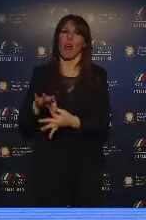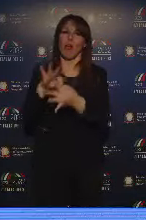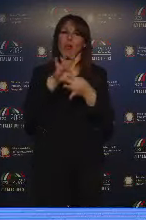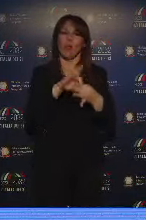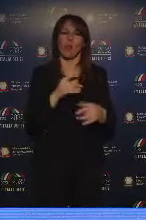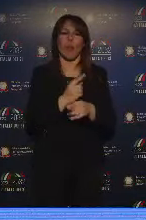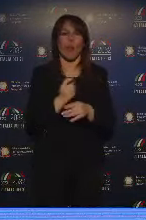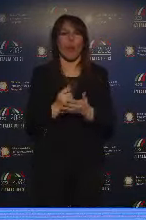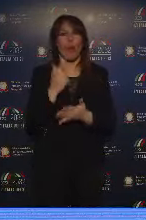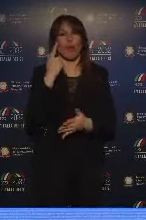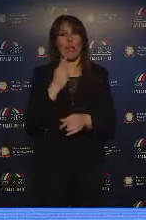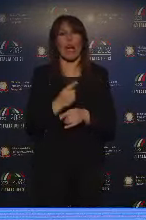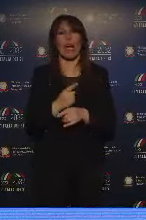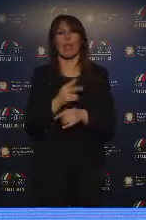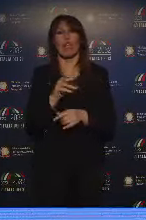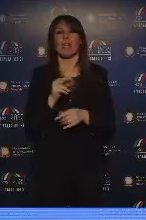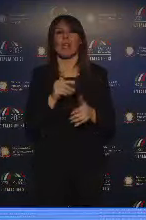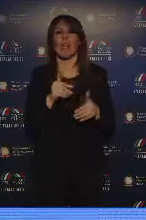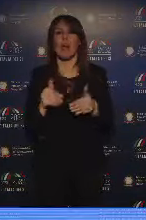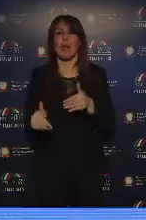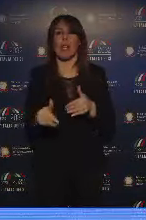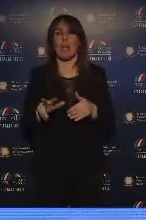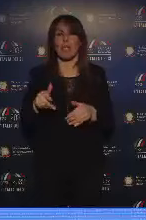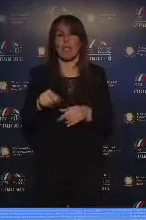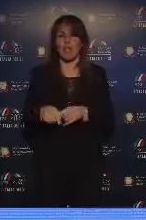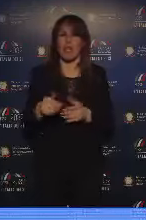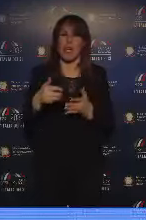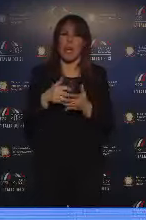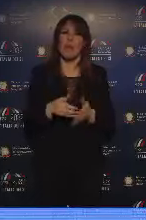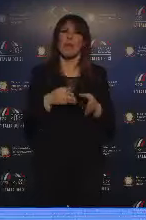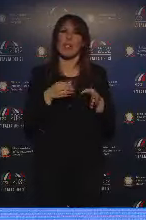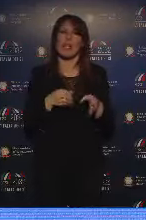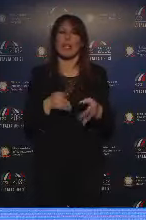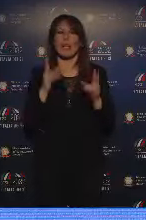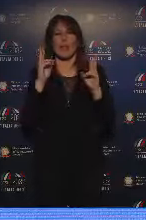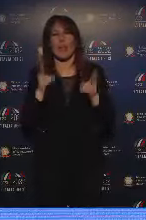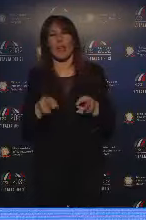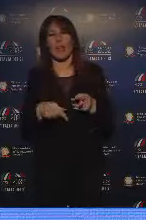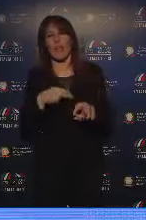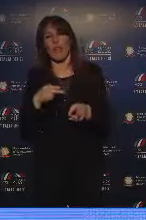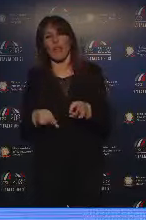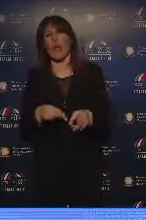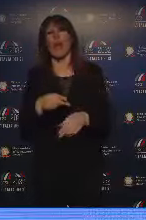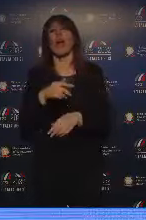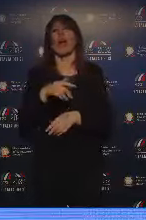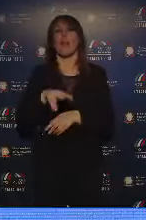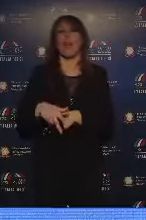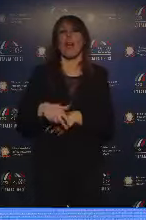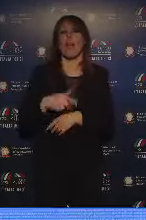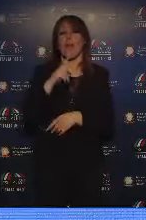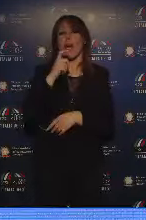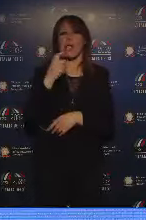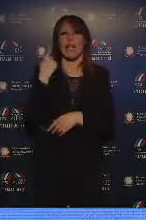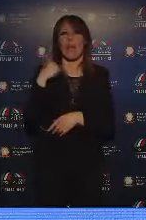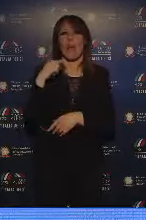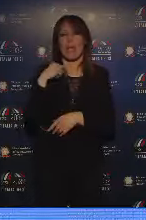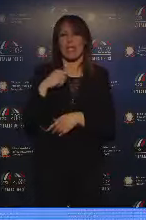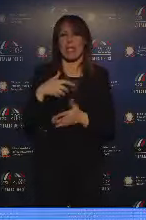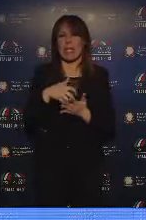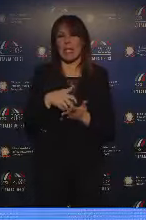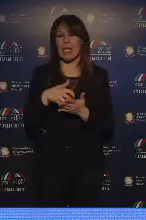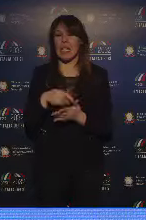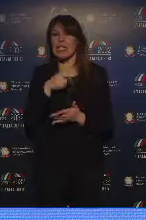investendo 30 miliardi in Sicilia per strade autostrade ferrovie fra Palermo Catania e Messina È chiaro che mi serve un